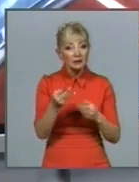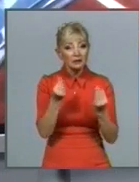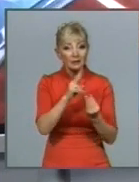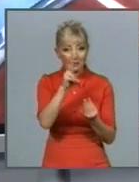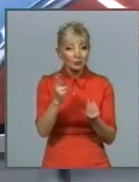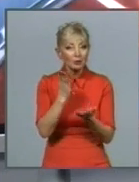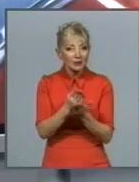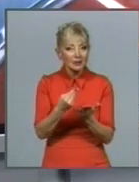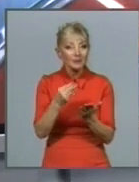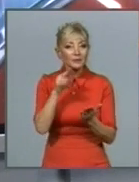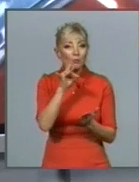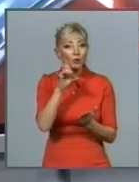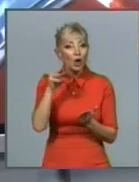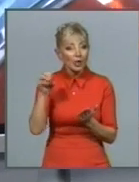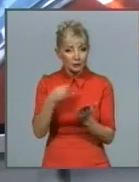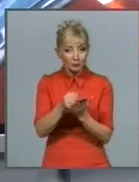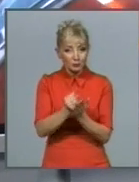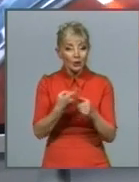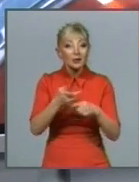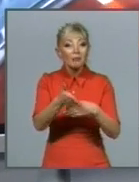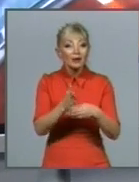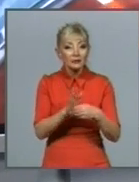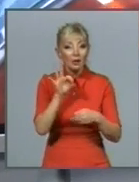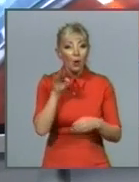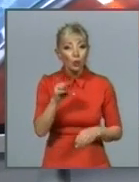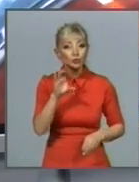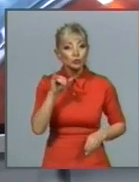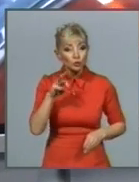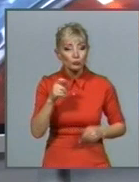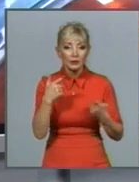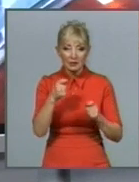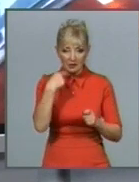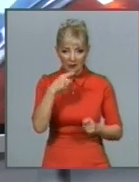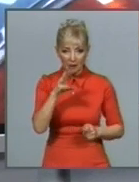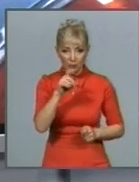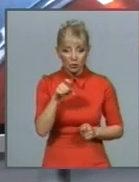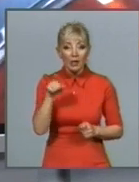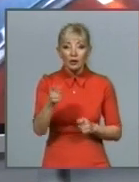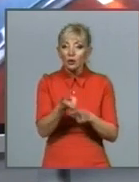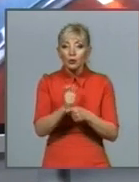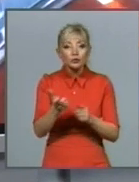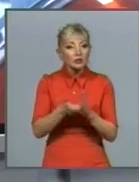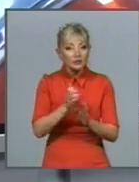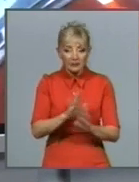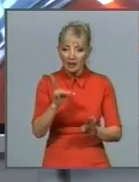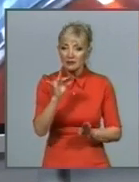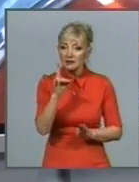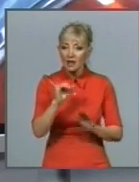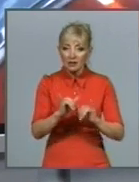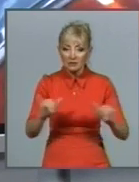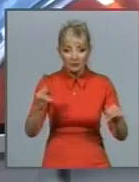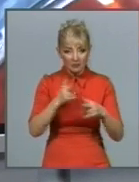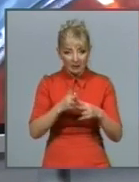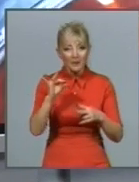проєкті бюджету, це всього лише половина від тієї суми, яку зазначили у МОЗ. І її катастрофічно не вистачає ані на розвиток медицини, ані